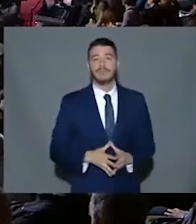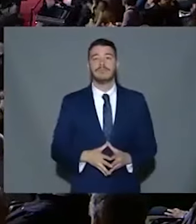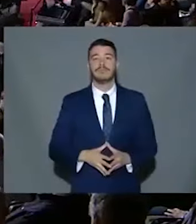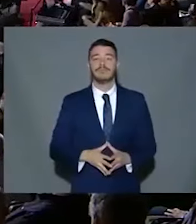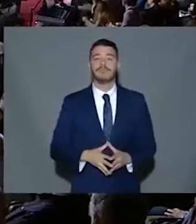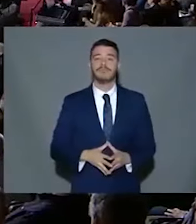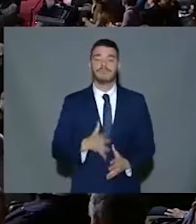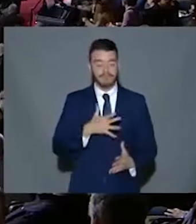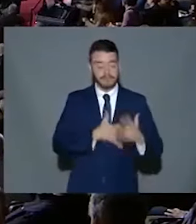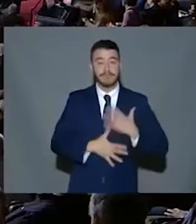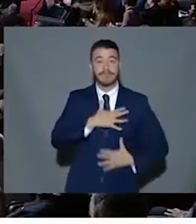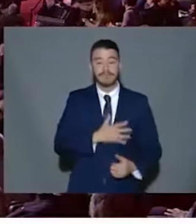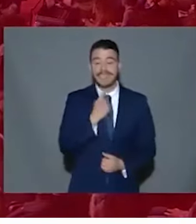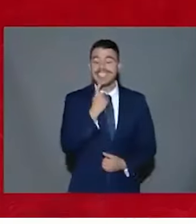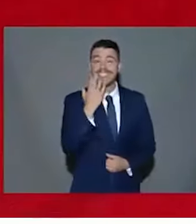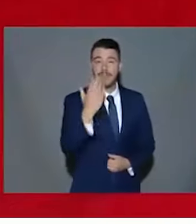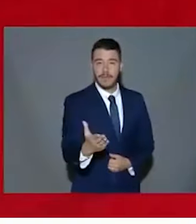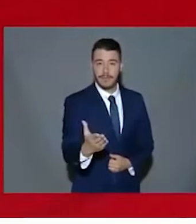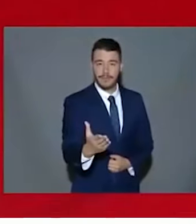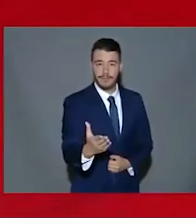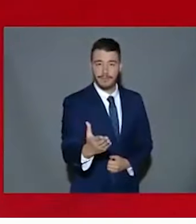Αγαπητέ Στέφανε,